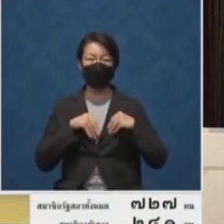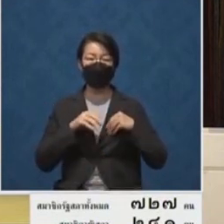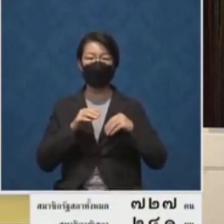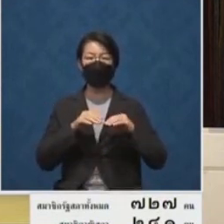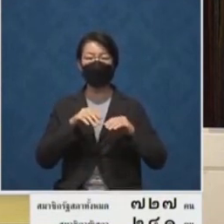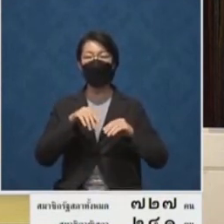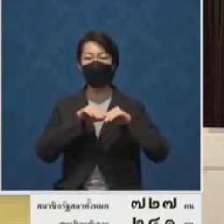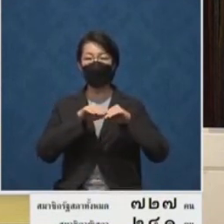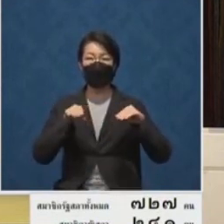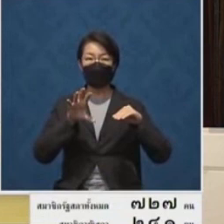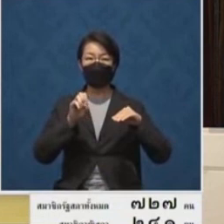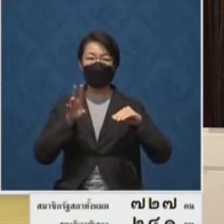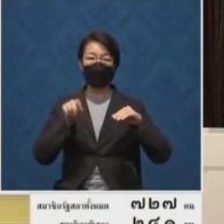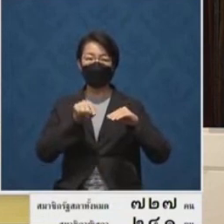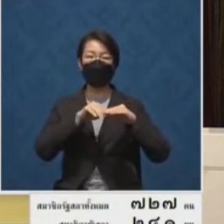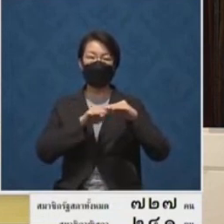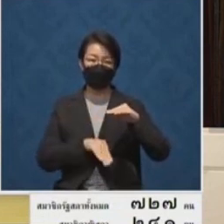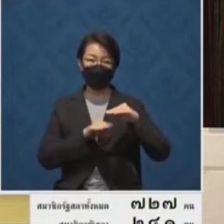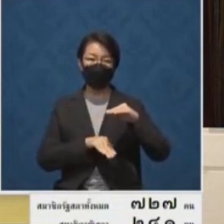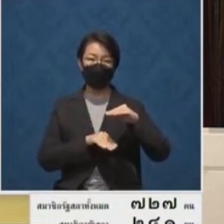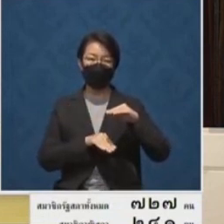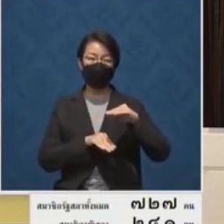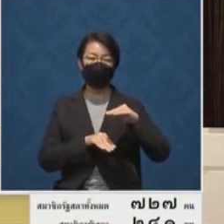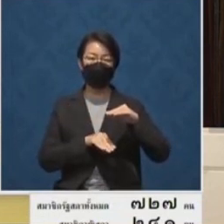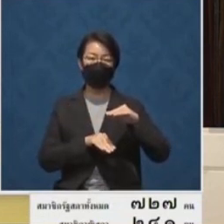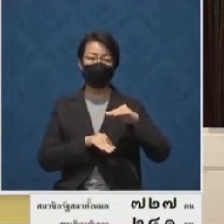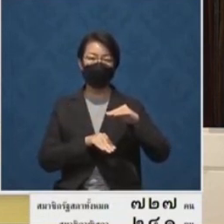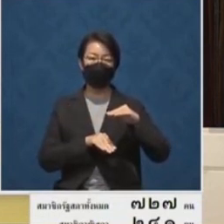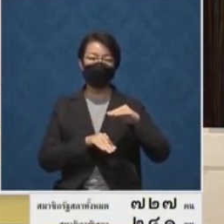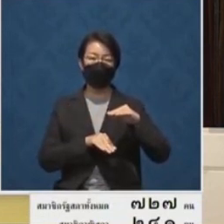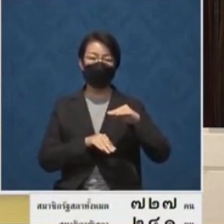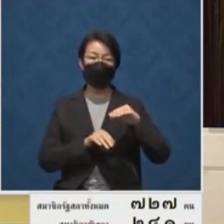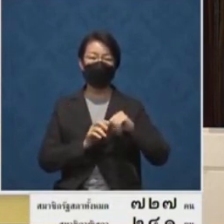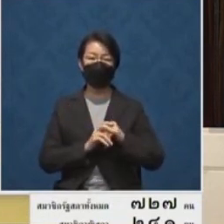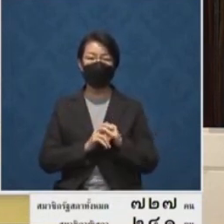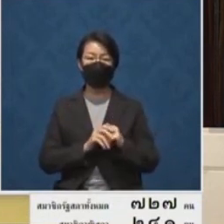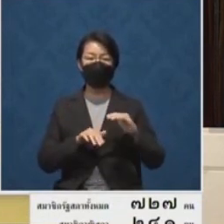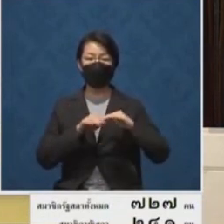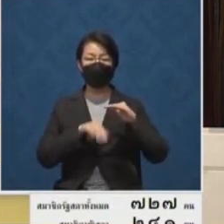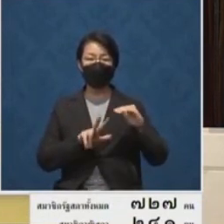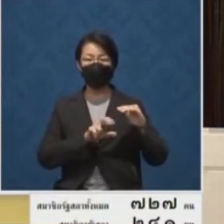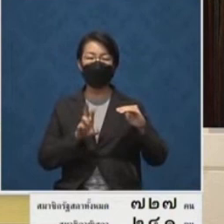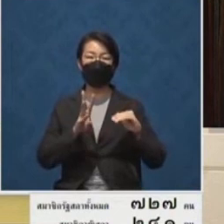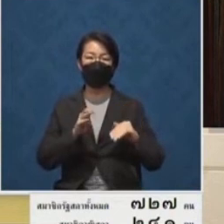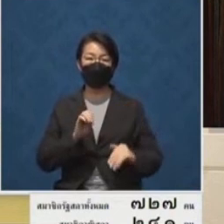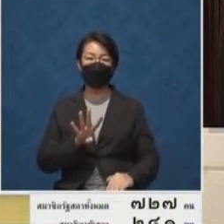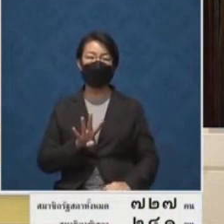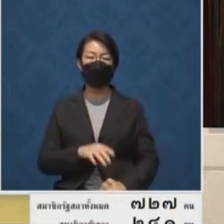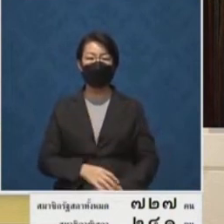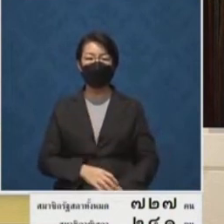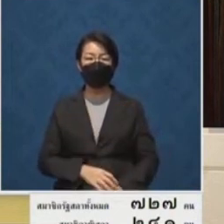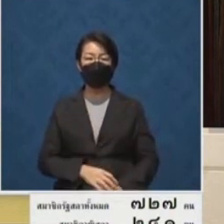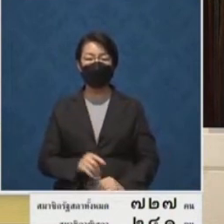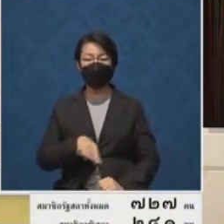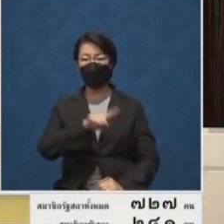นซึ่งคะแนนเสียงรับหลักการมีจำนวนน้อยกว่ากึ่งหนึ่งของจำนวนสมาชิกทั้งหมดเท่าที่มีอยู่ของทั้งสองสภ